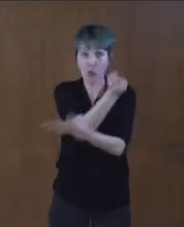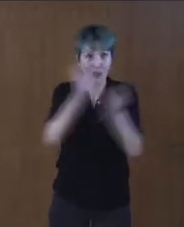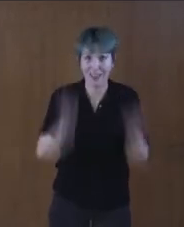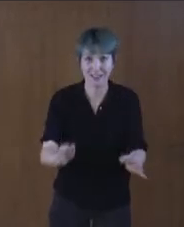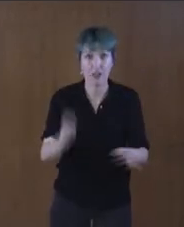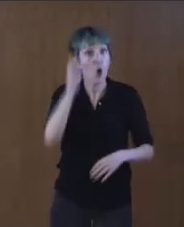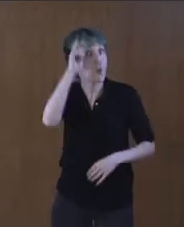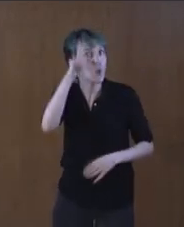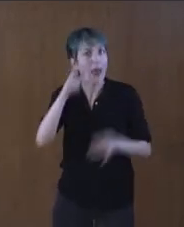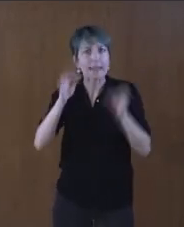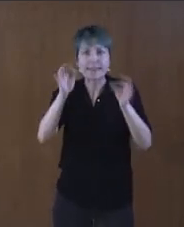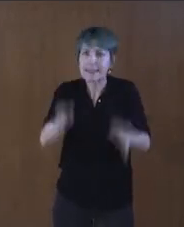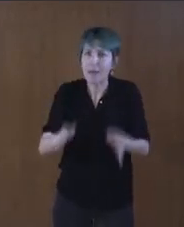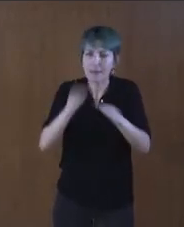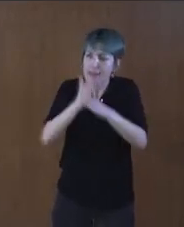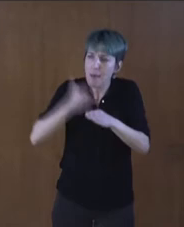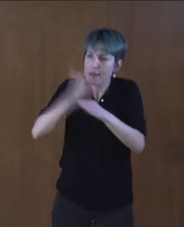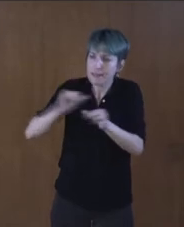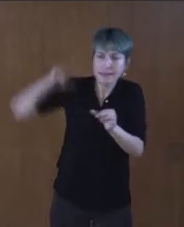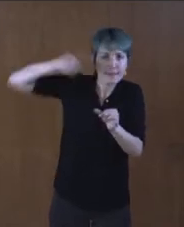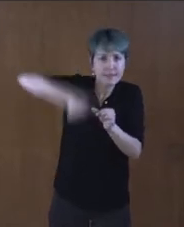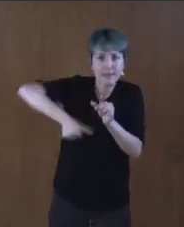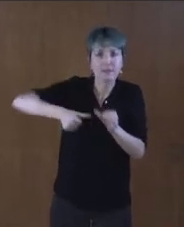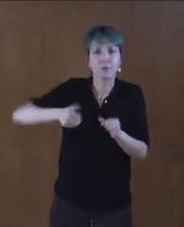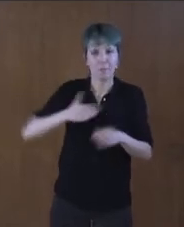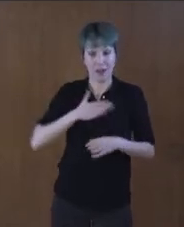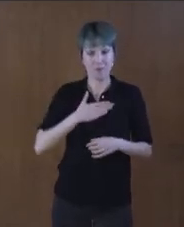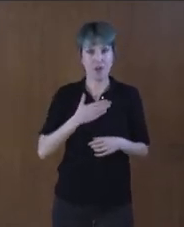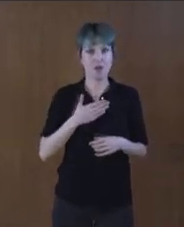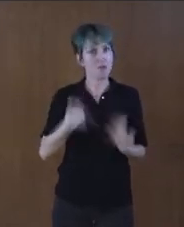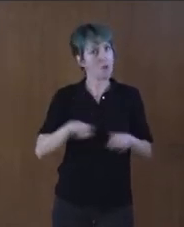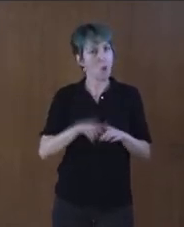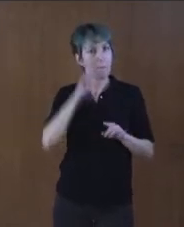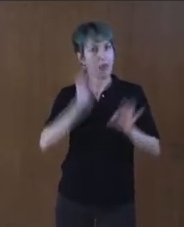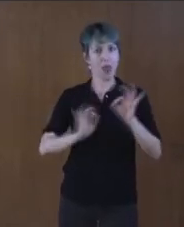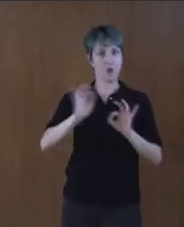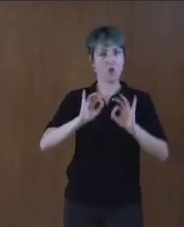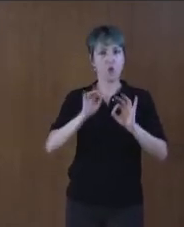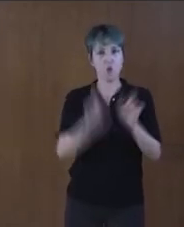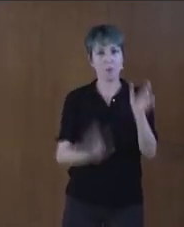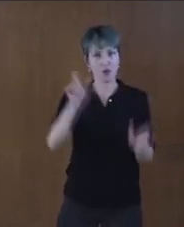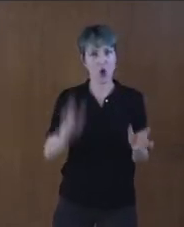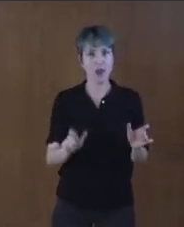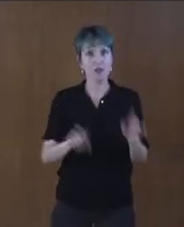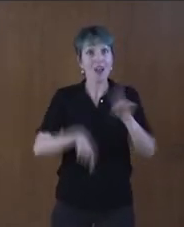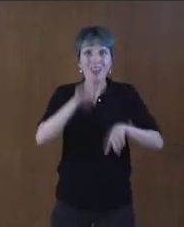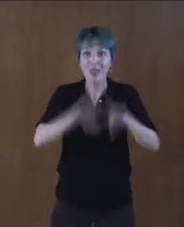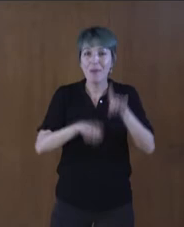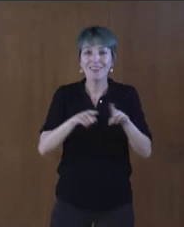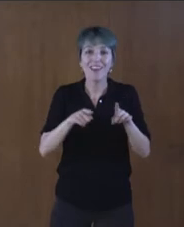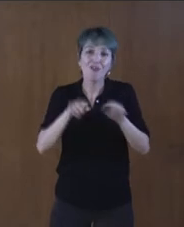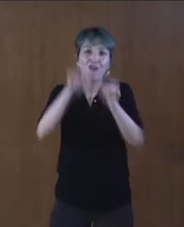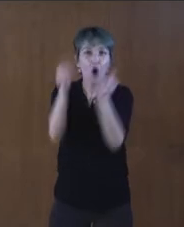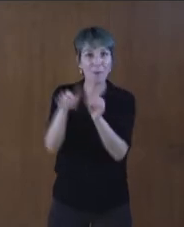cultura ha estat sempre, almenys parcialment, un perill per la humanitat, segons quina manera de prendre's la